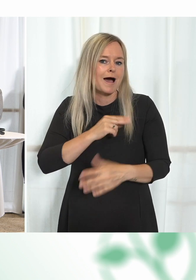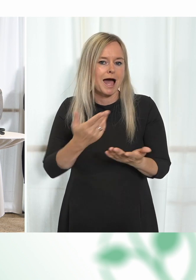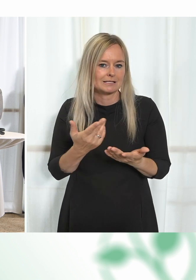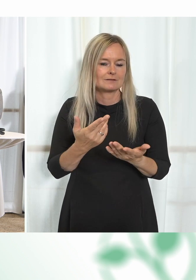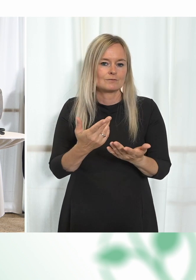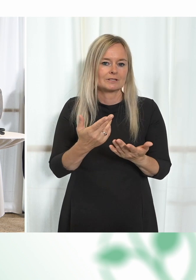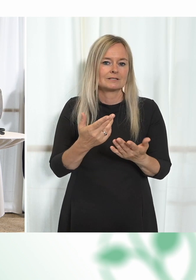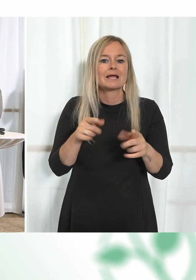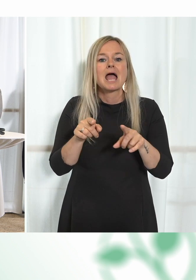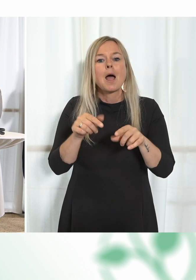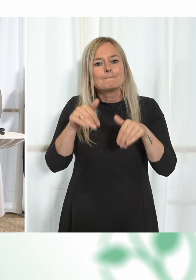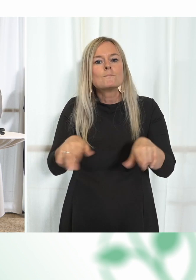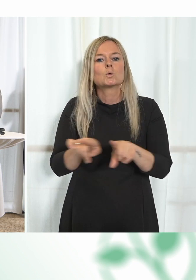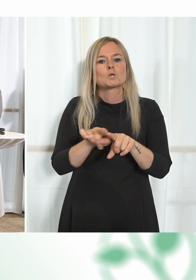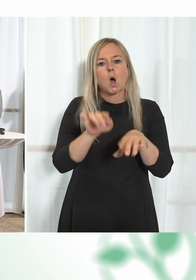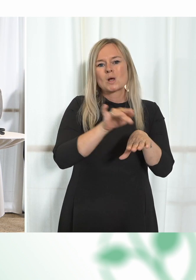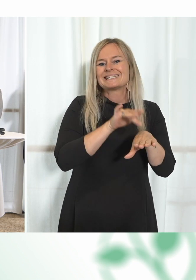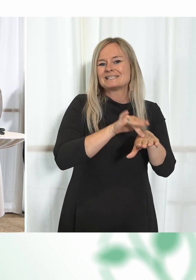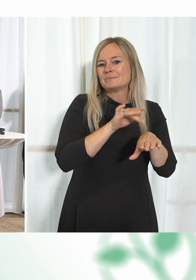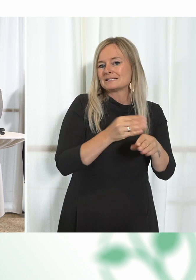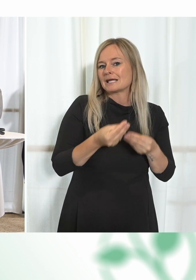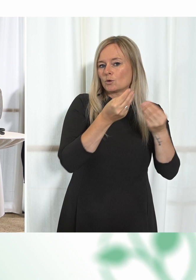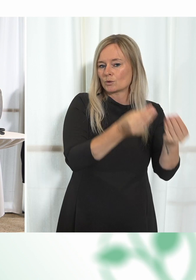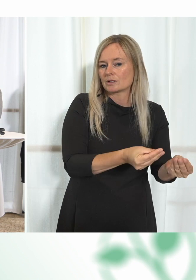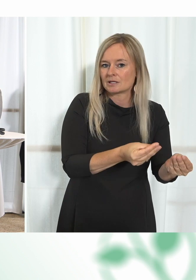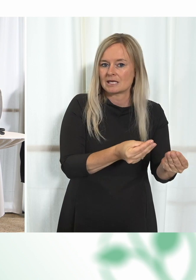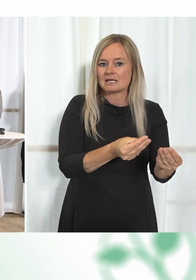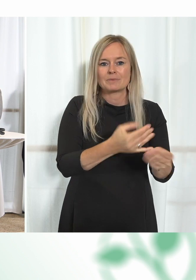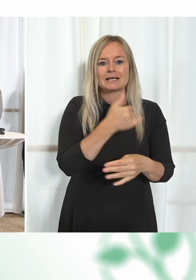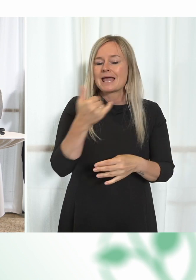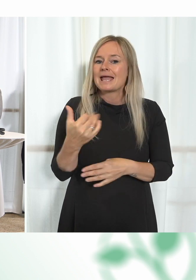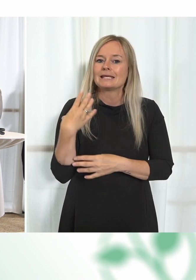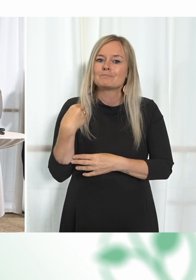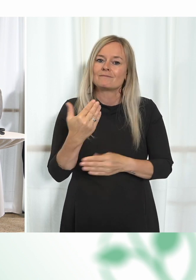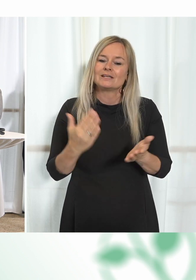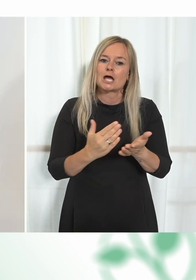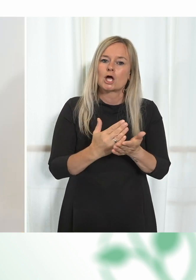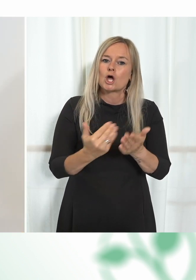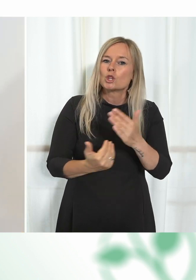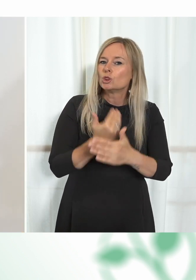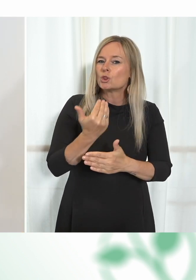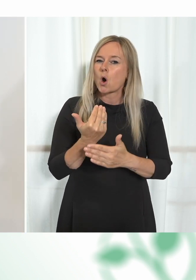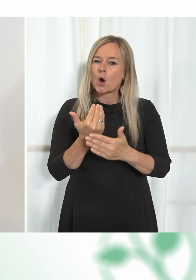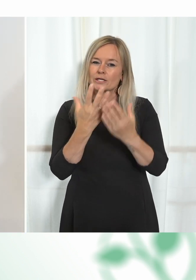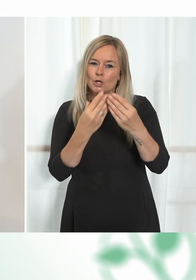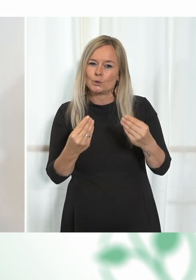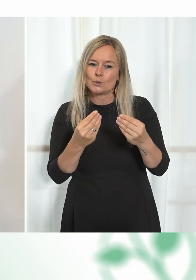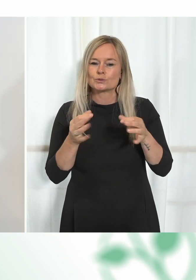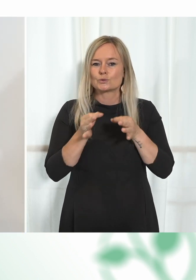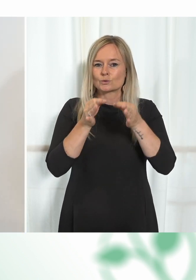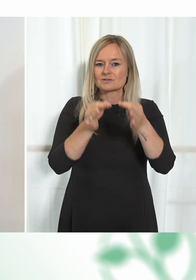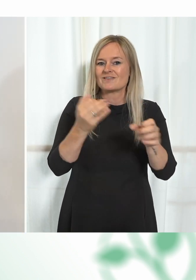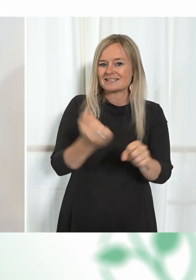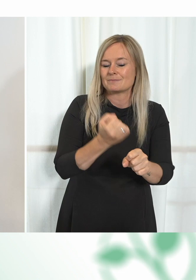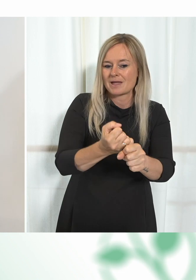auch sensibilisieren, immer wieder schulen, immer wieder neue Lösungswege erarbeiten. Also ich bin auch mit der Nicole Steger im Austausch, es ist ja nicht